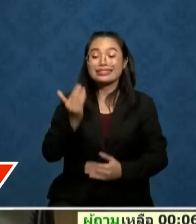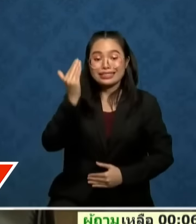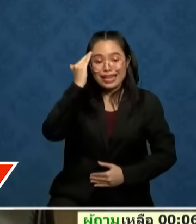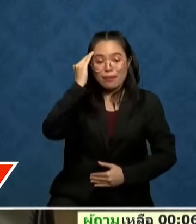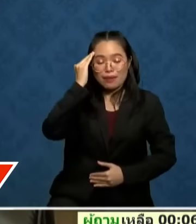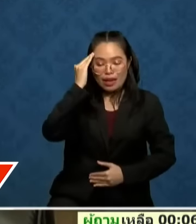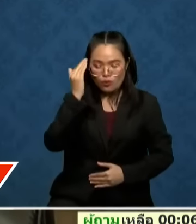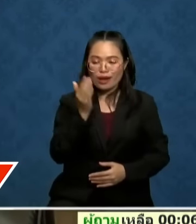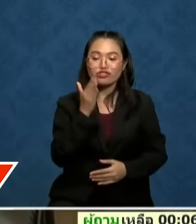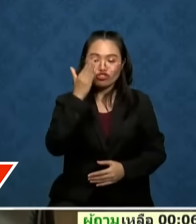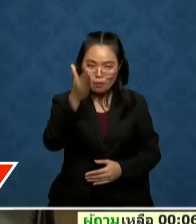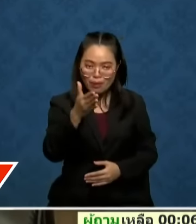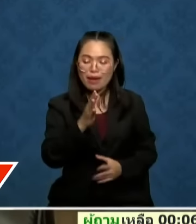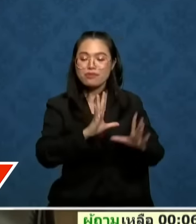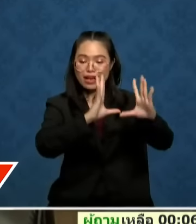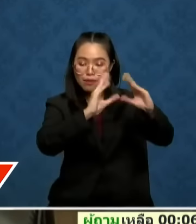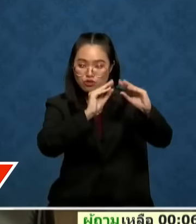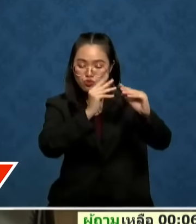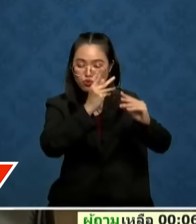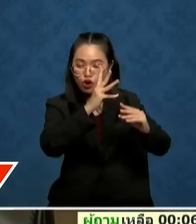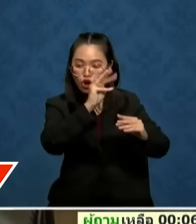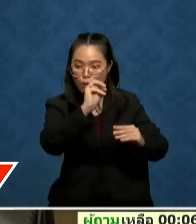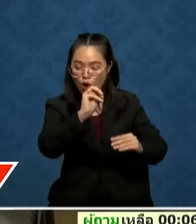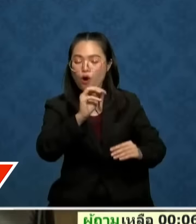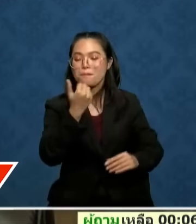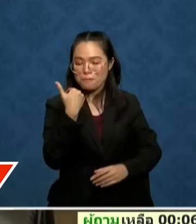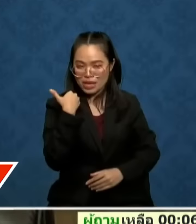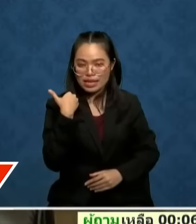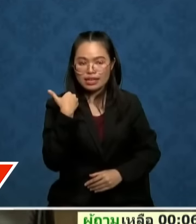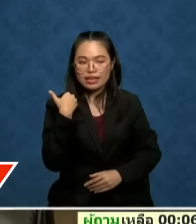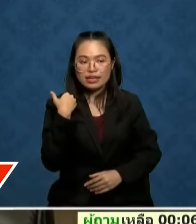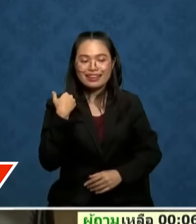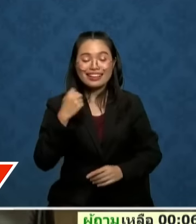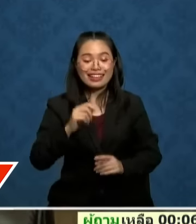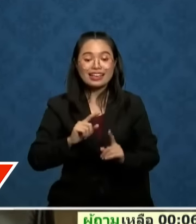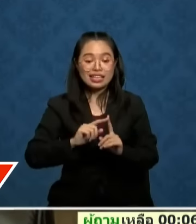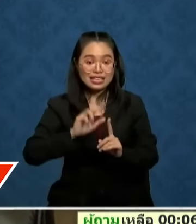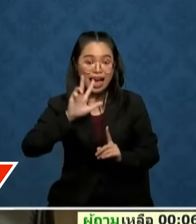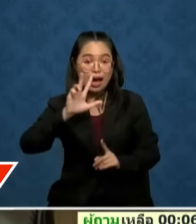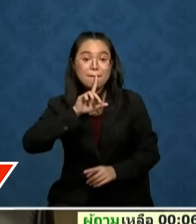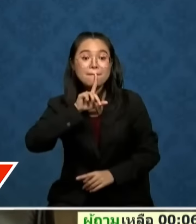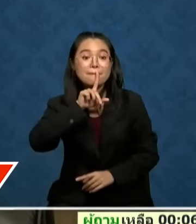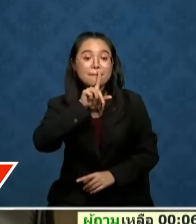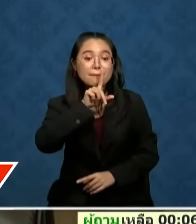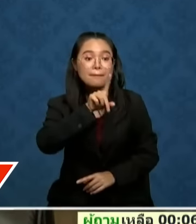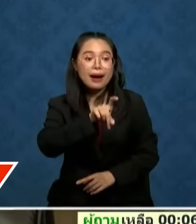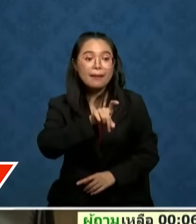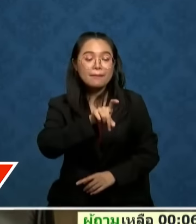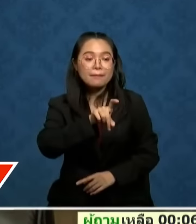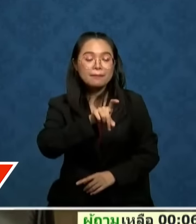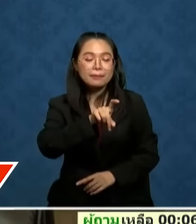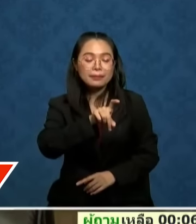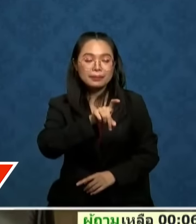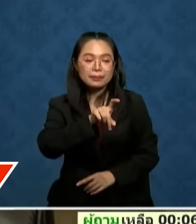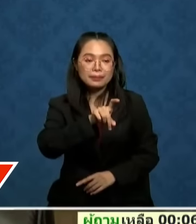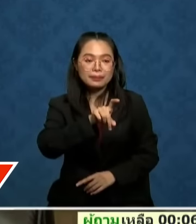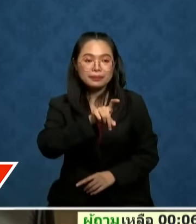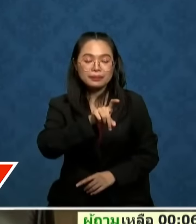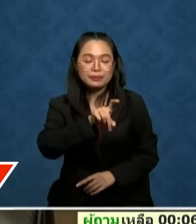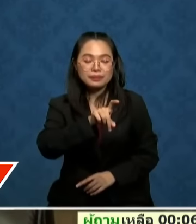ะเอาเรื่องนี้เข้าที่ประชุมครม.แน่ๆผมจะติดตามเรื่องนี้ต่อนะครับก็คำถามที่3นะครับเป็นคำถามที่สืบเนื่อง